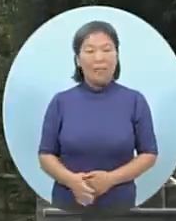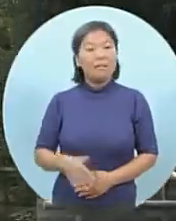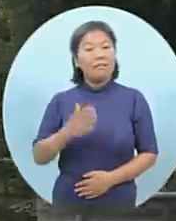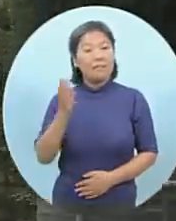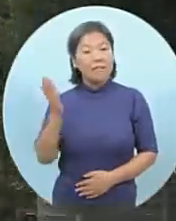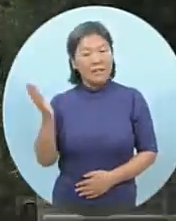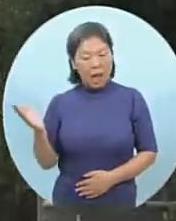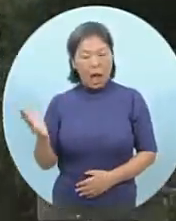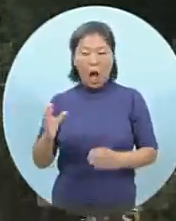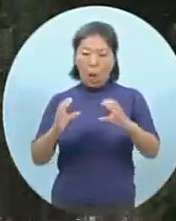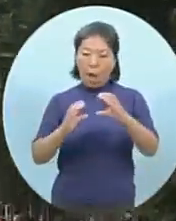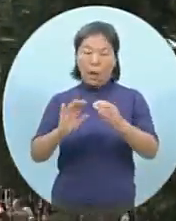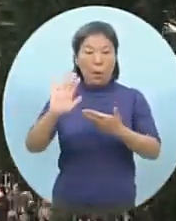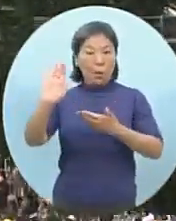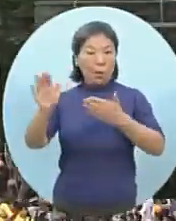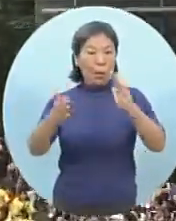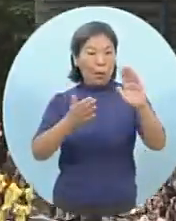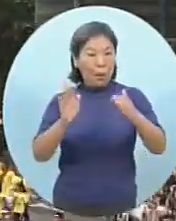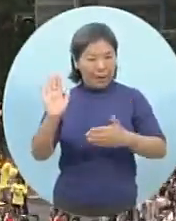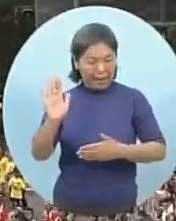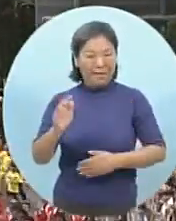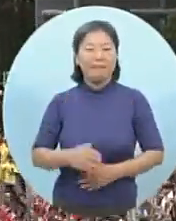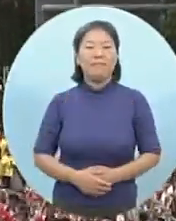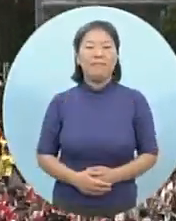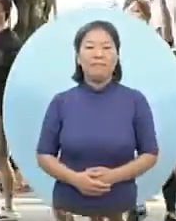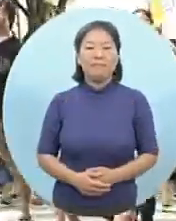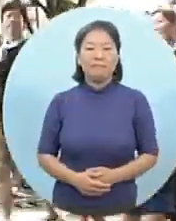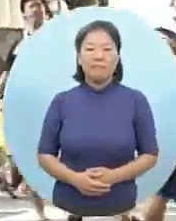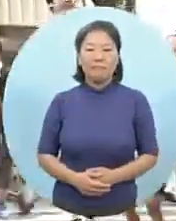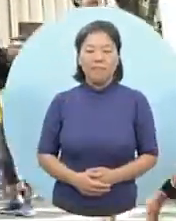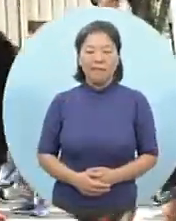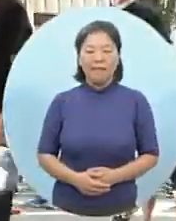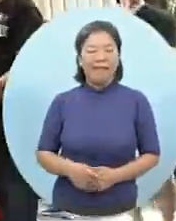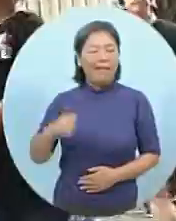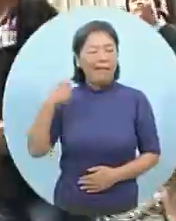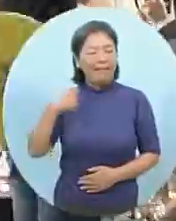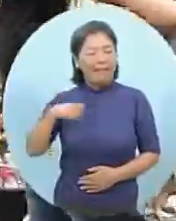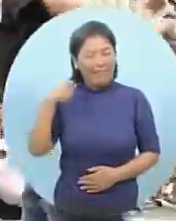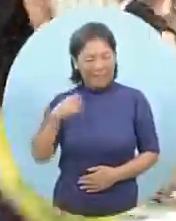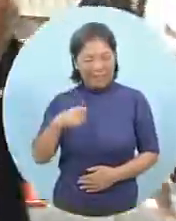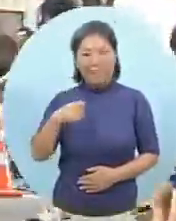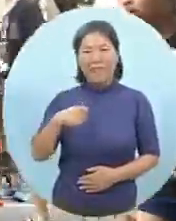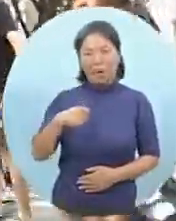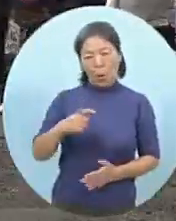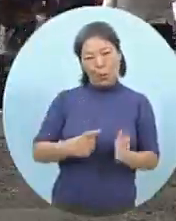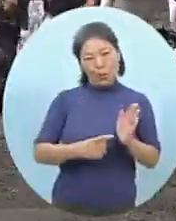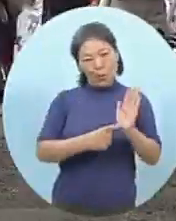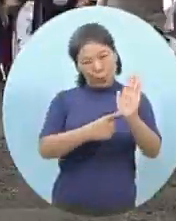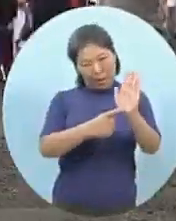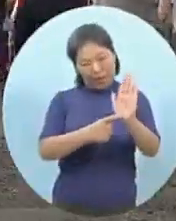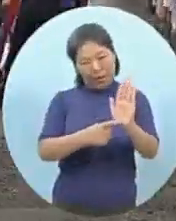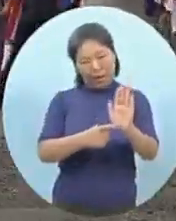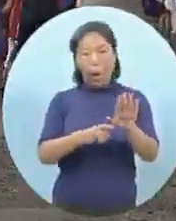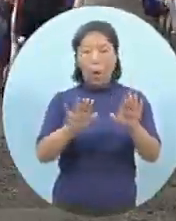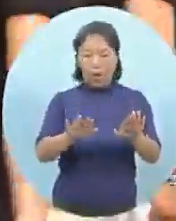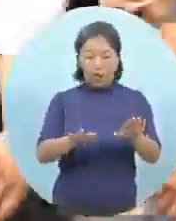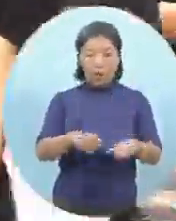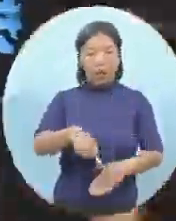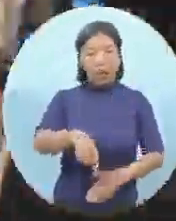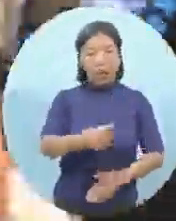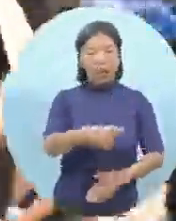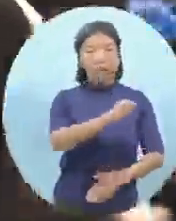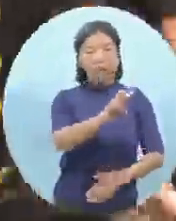そして平七夕祭りの最終日は夏の風物詩いわき踊り。今年はおよそ120チ